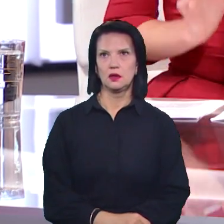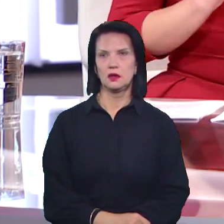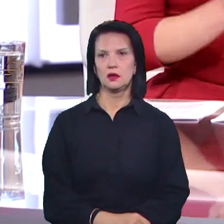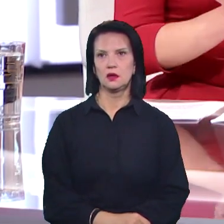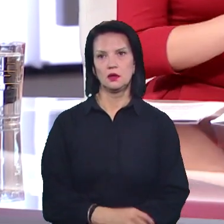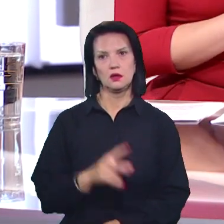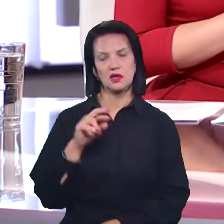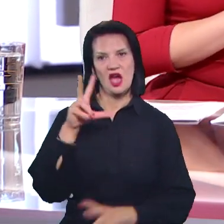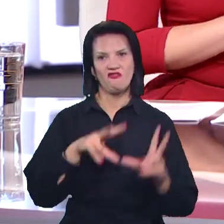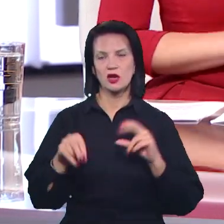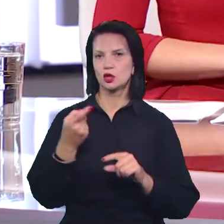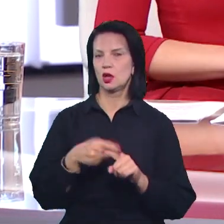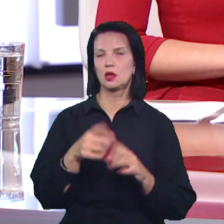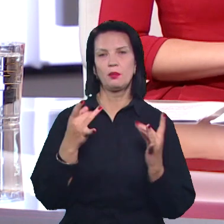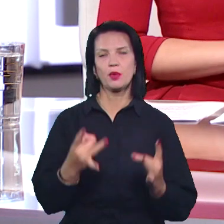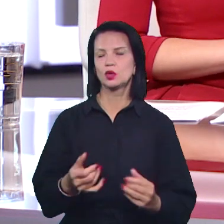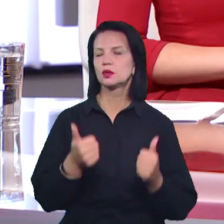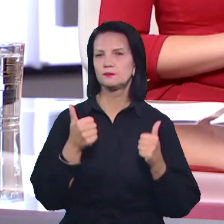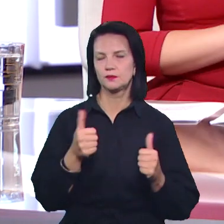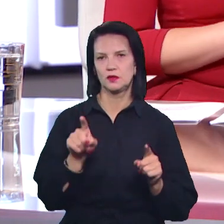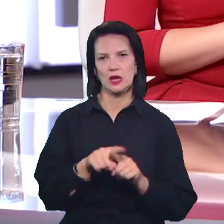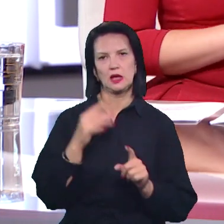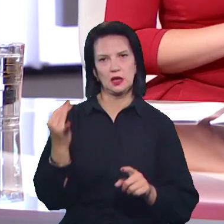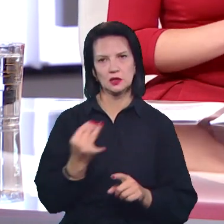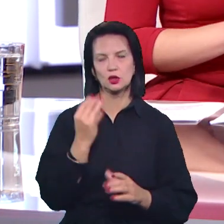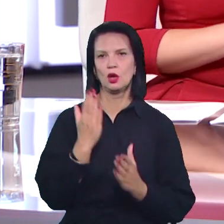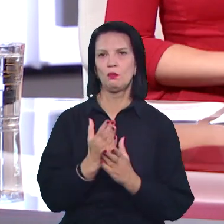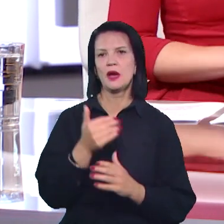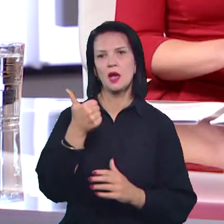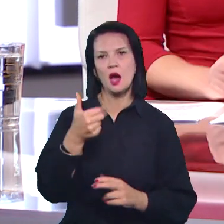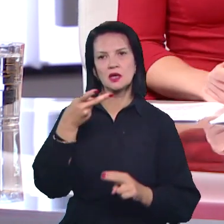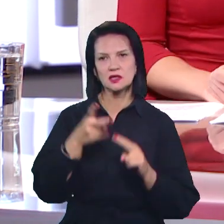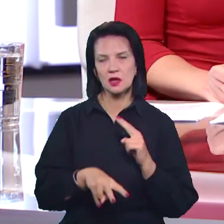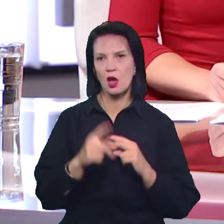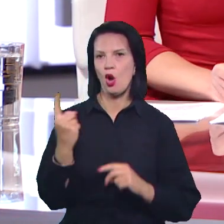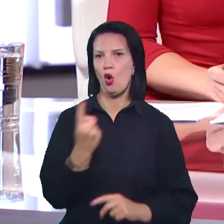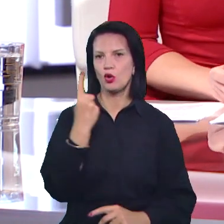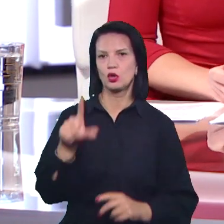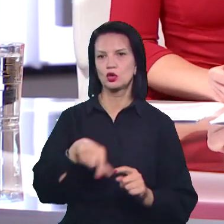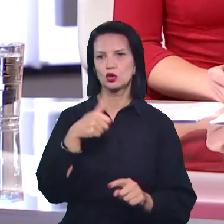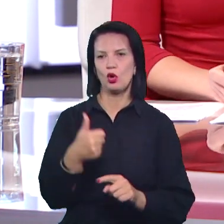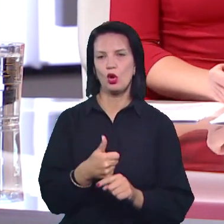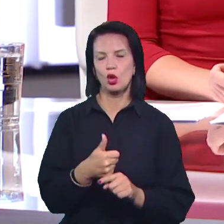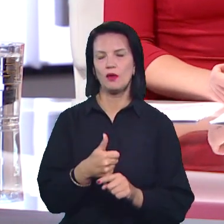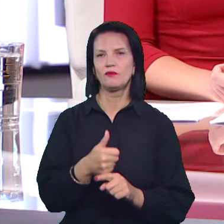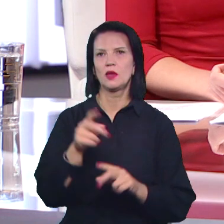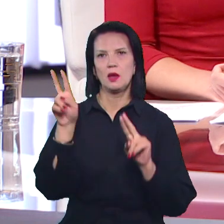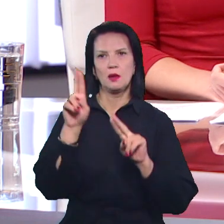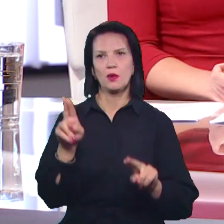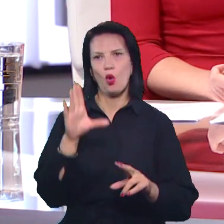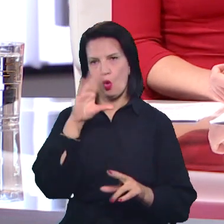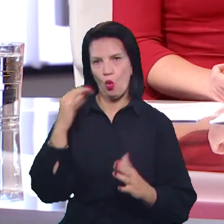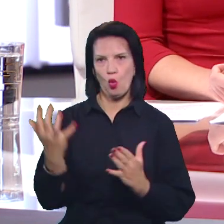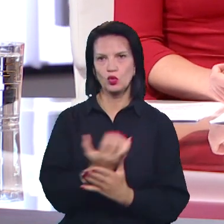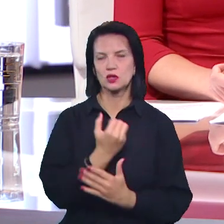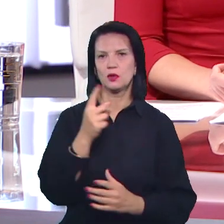Я вважаю, що це просто чудово, що такі історії мають гарне завершення. Однією з головних формул успіху, за даними Національного інституту раку,